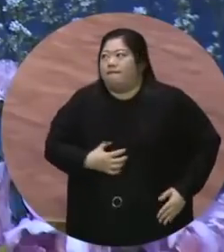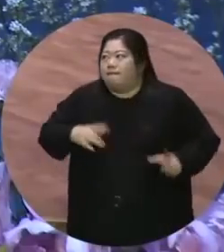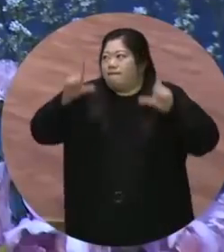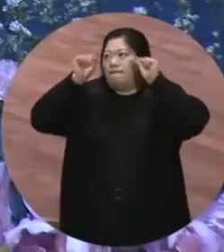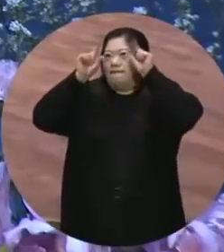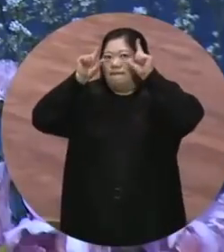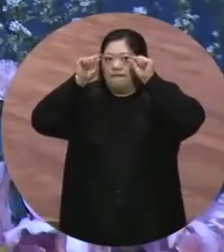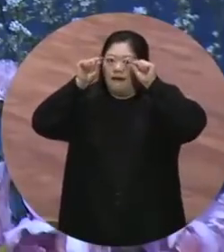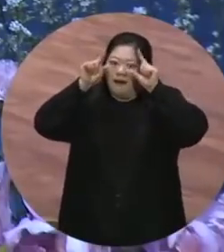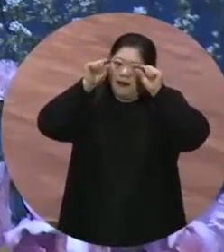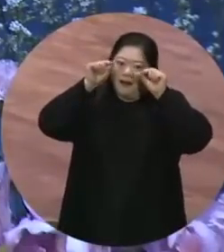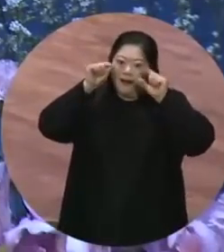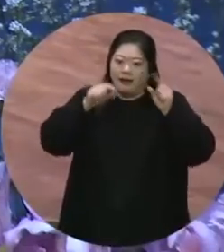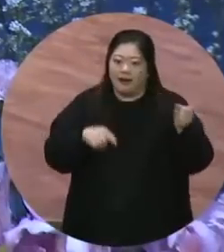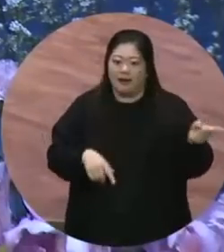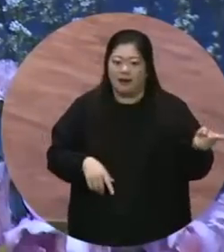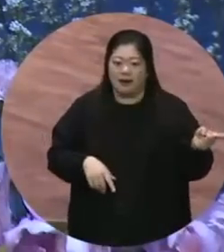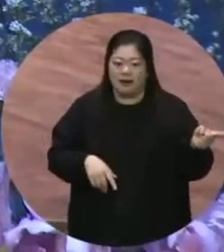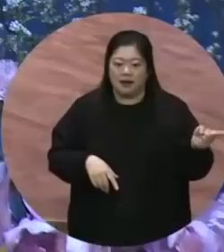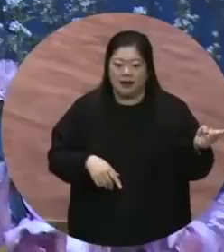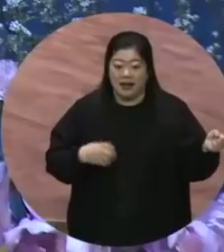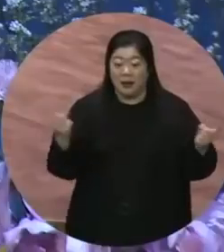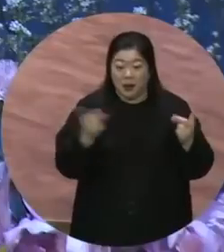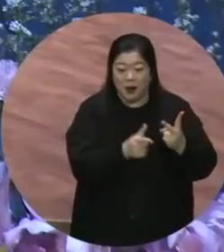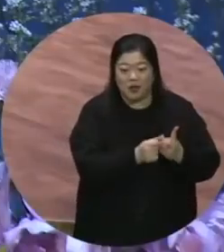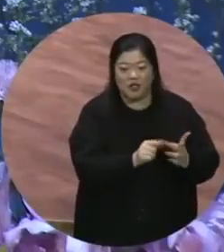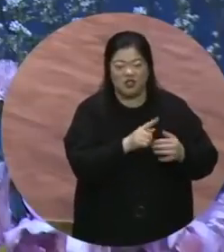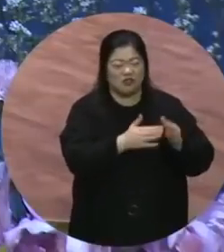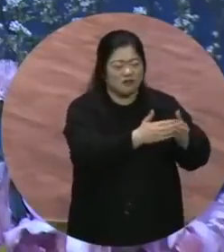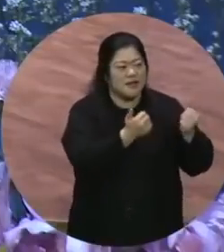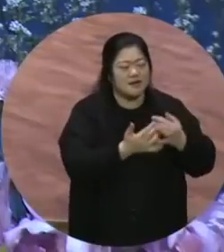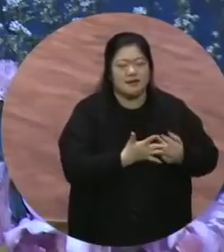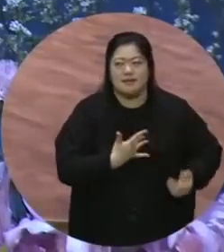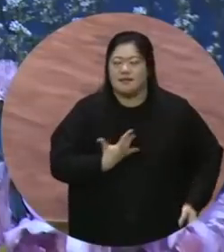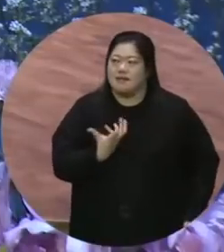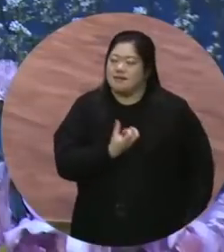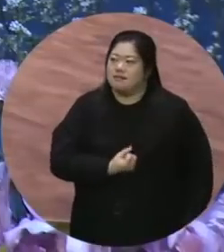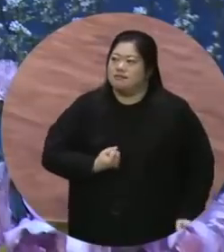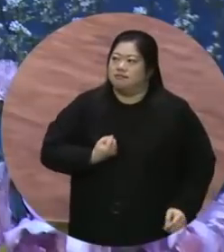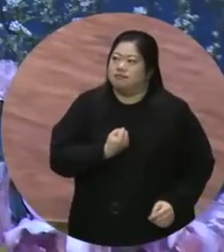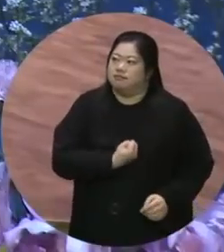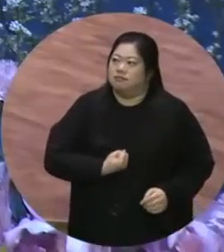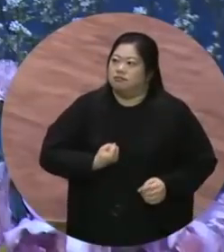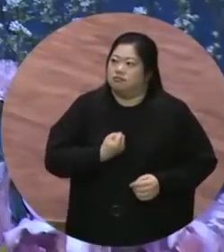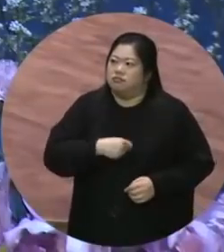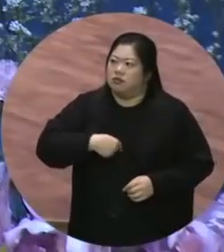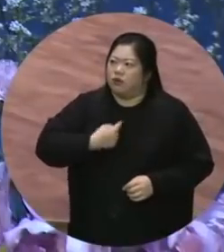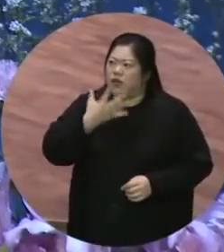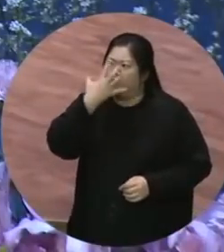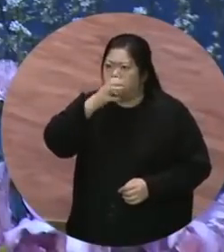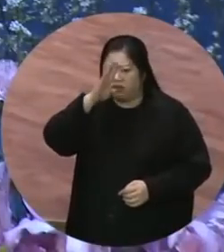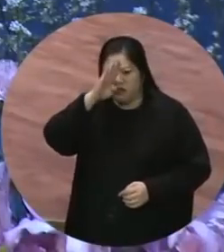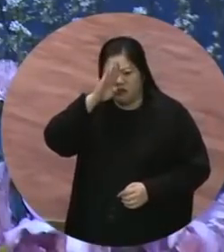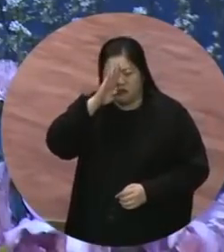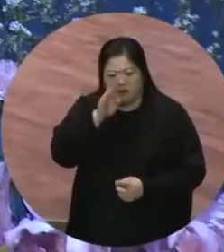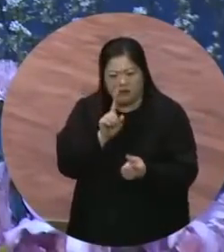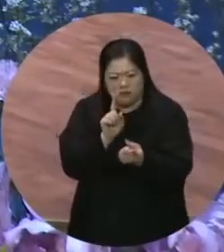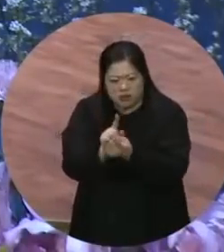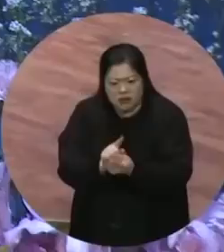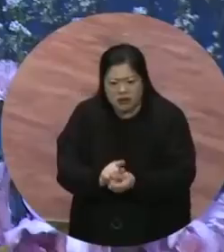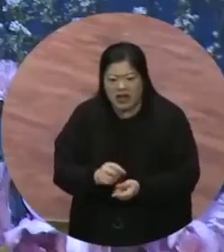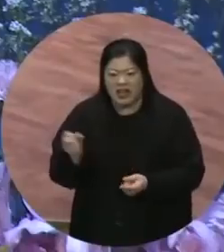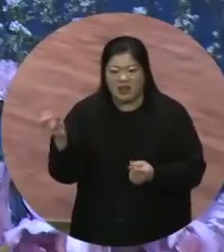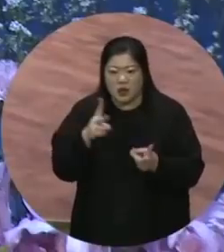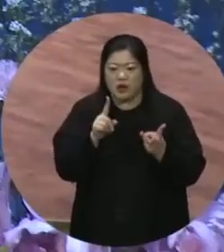댕기피증에 걸려가지고, 공황증에 걸려가지고, 그야말로 뭐요? 프로포폴